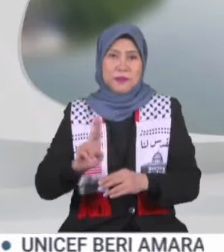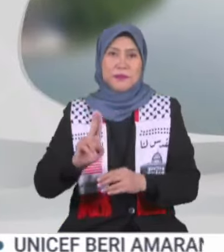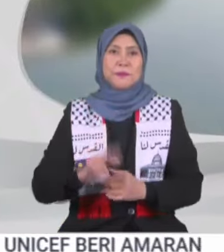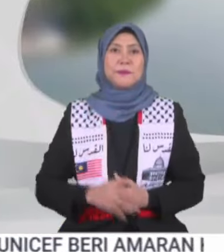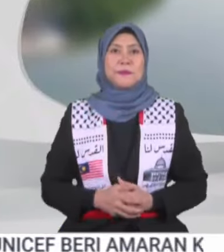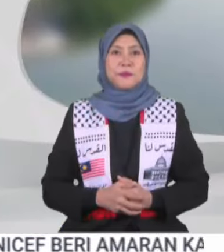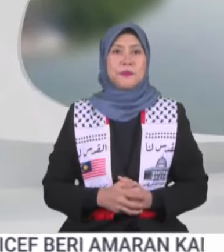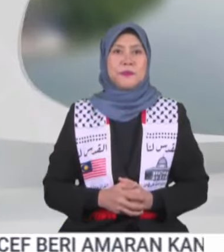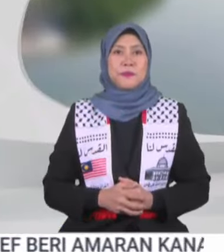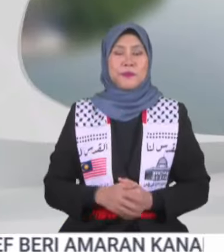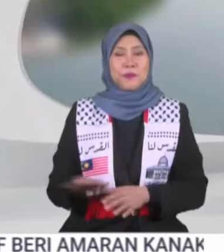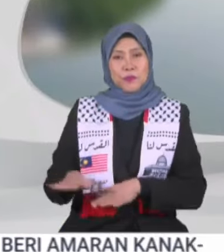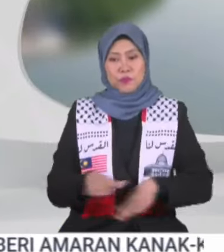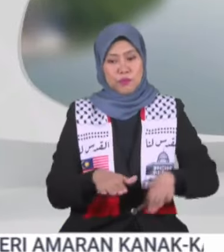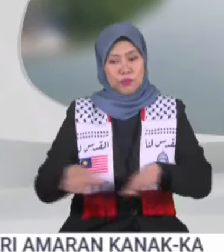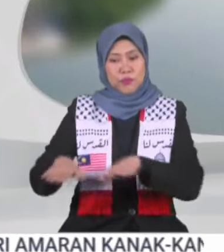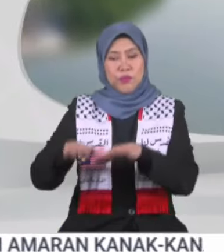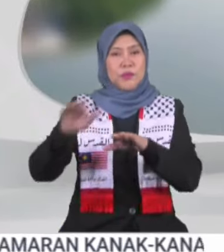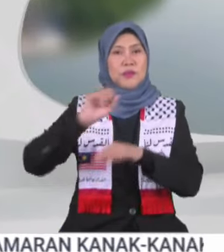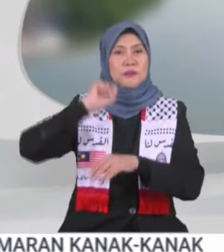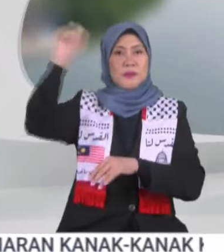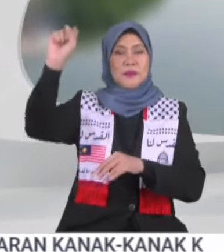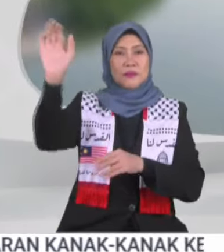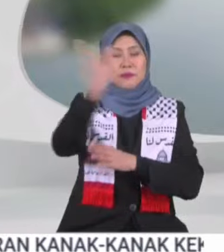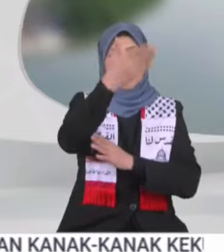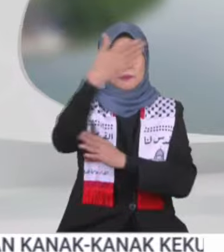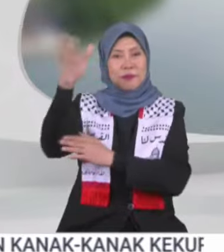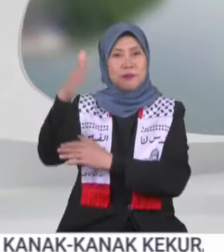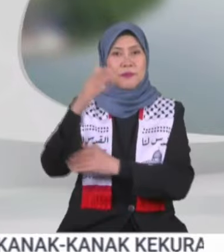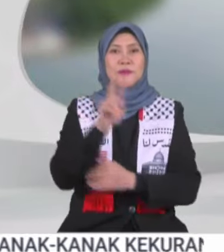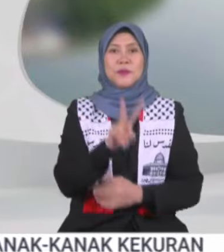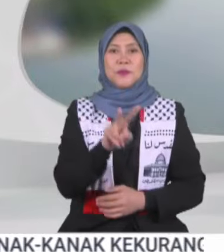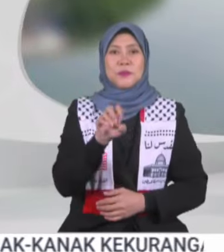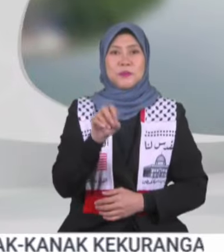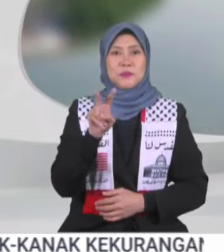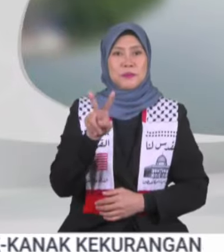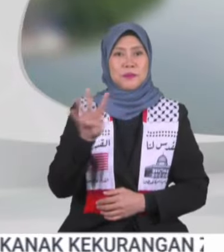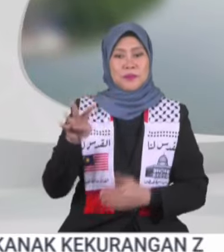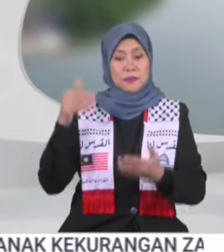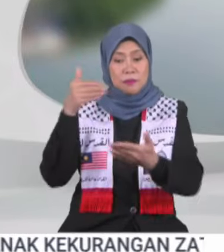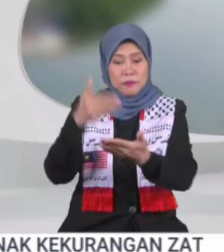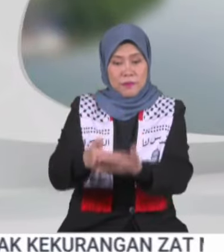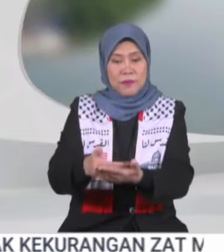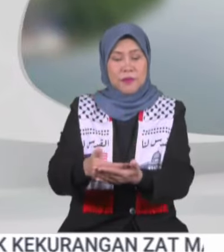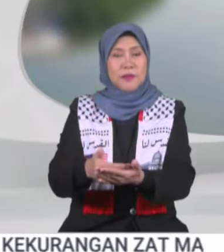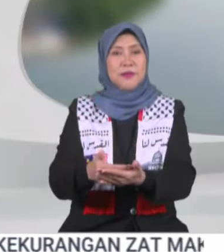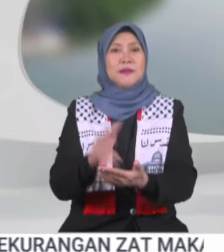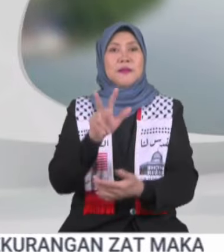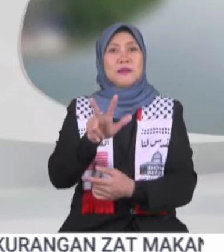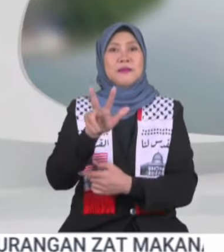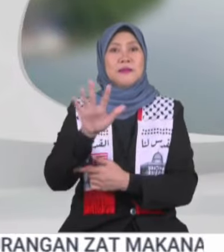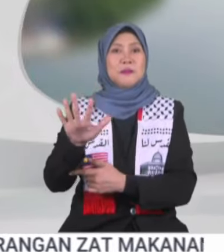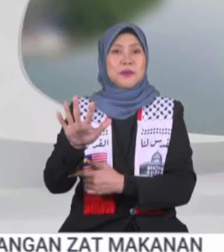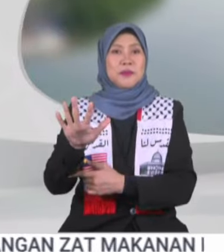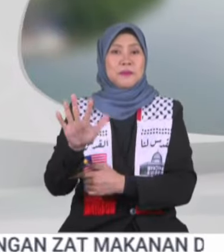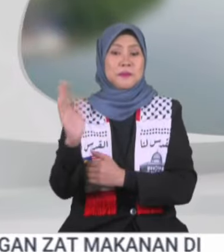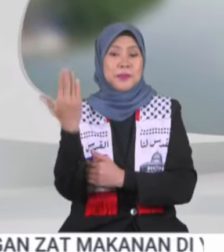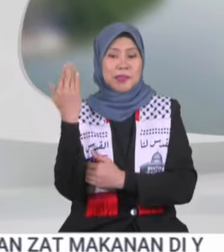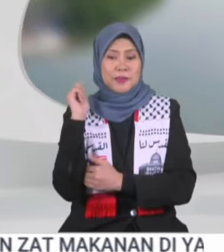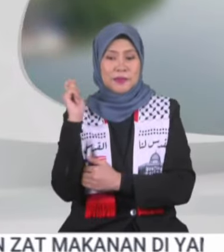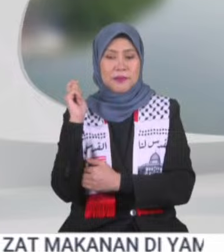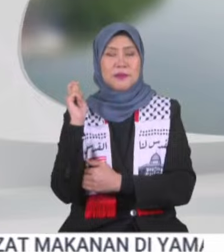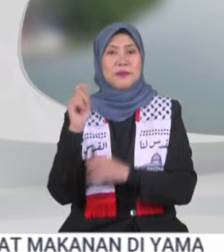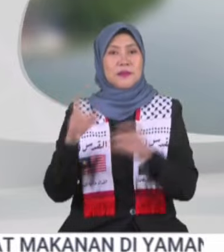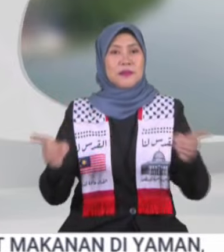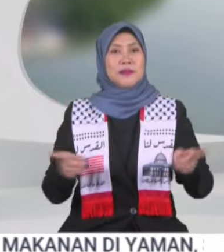agama konvoi Kembara Merdeka jalur Gemilang 2024 tiba di hentian ke-35 pagi tadi yang